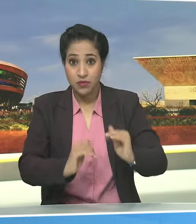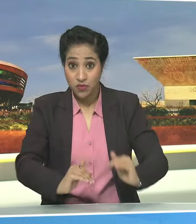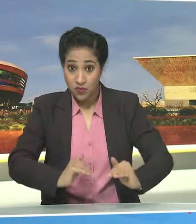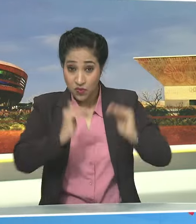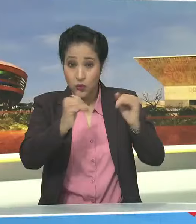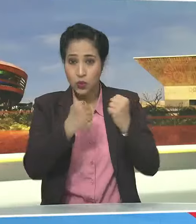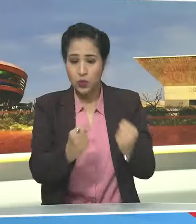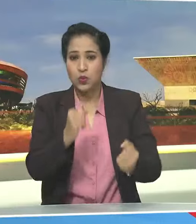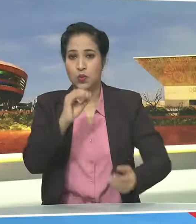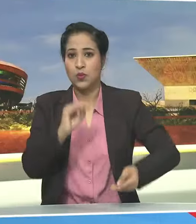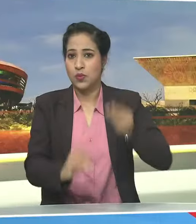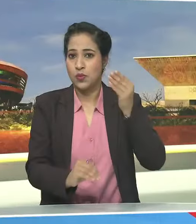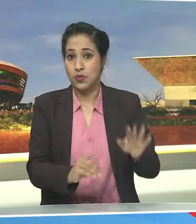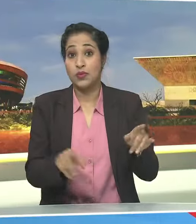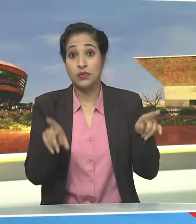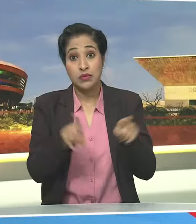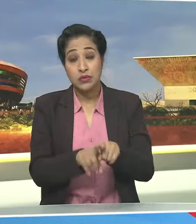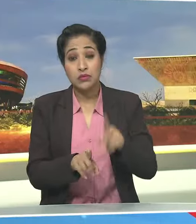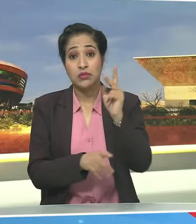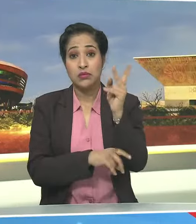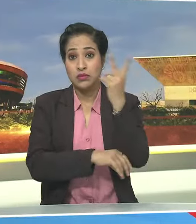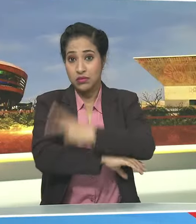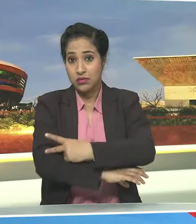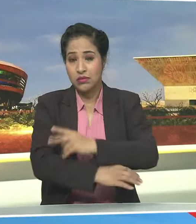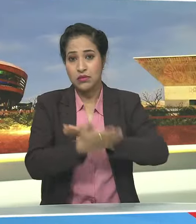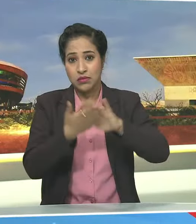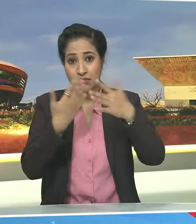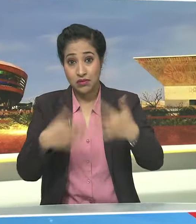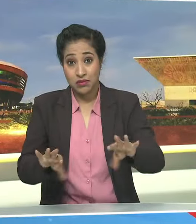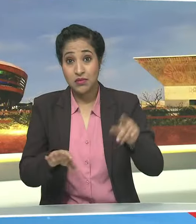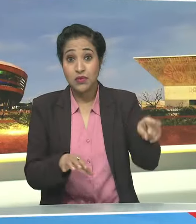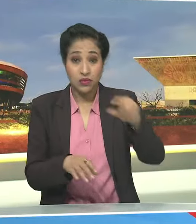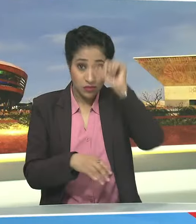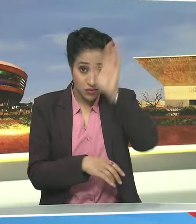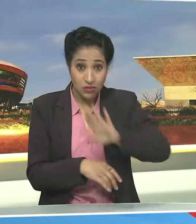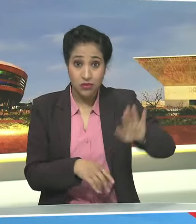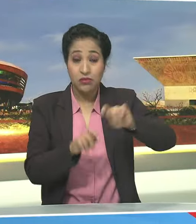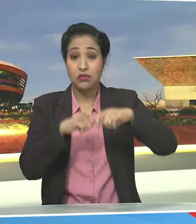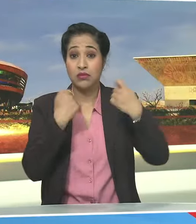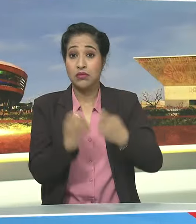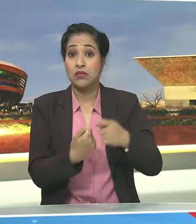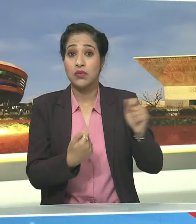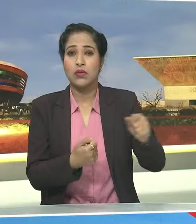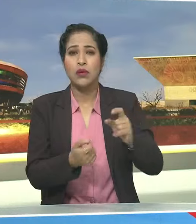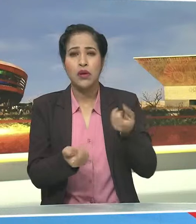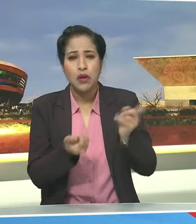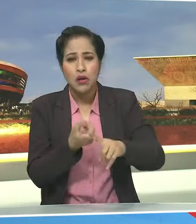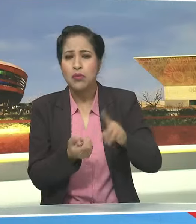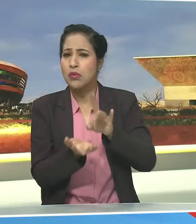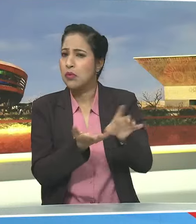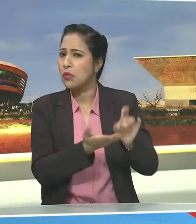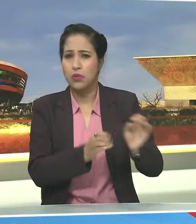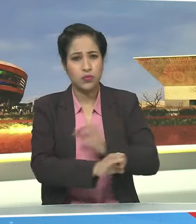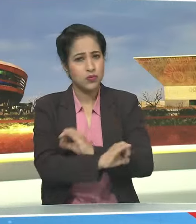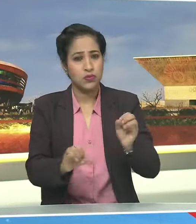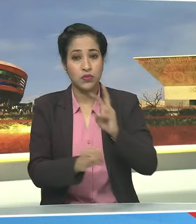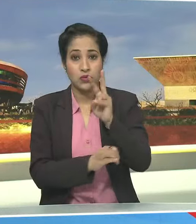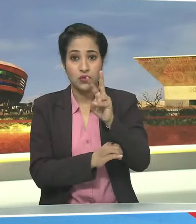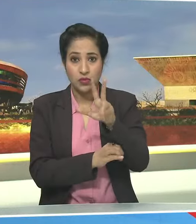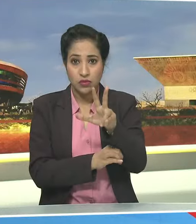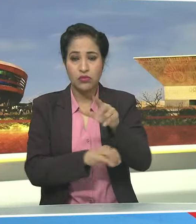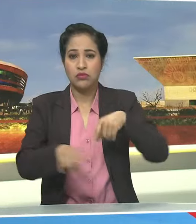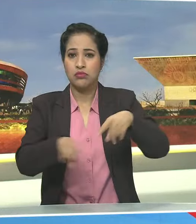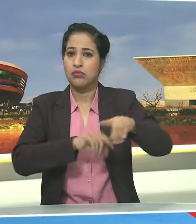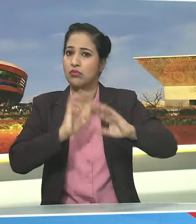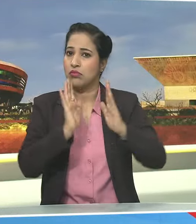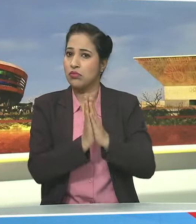मजबूत करने की होगी दूसरे दिन का खेल खत्म होने तक भारत ने दूसरी पारी में बिना किसी नुकसान के 28 रन बना